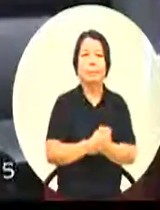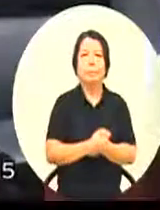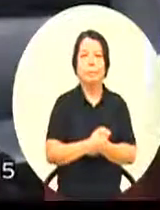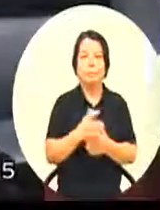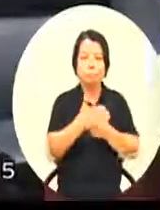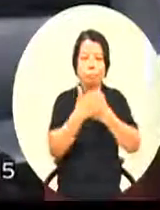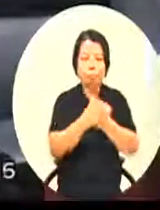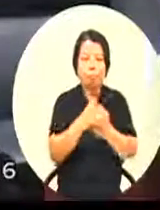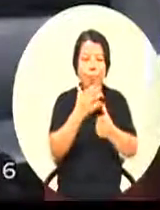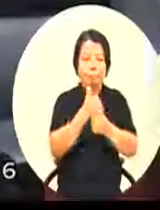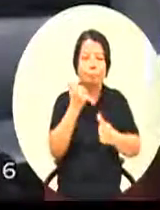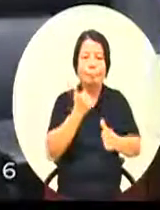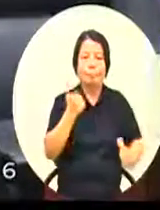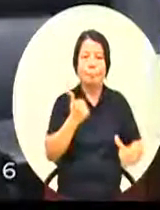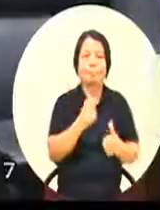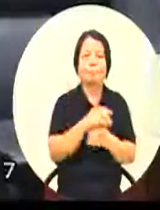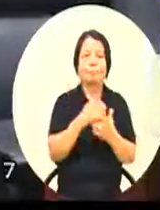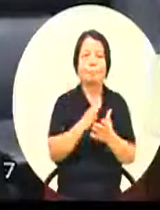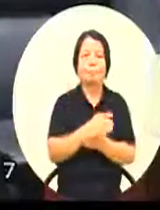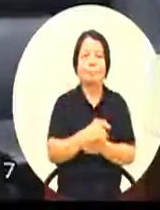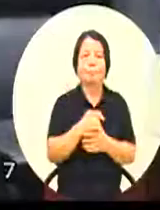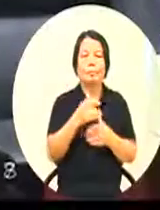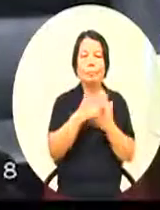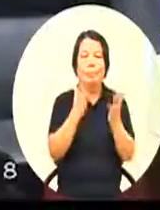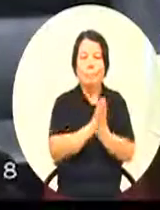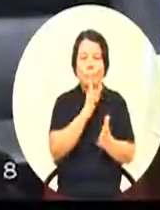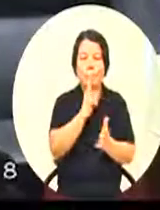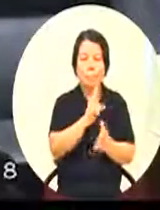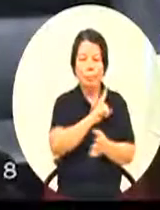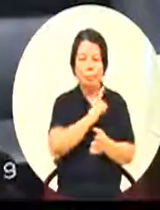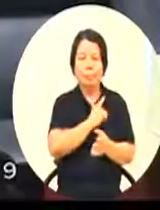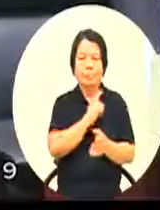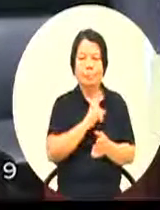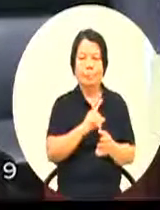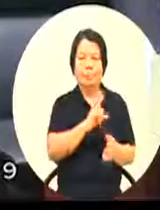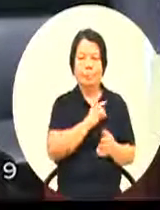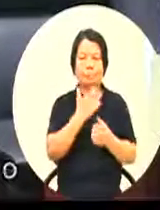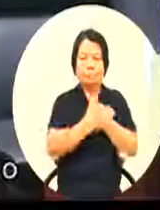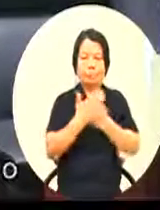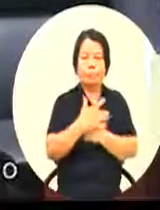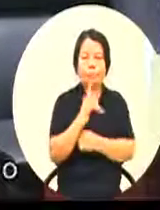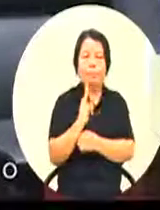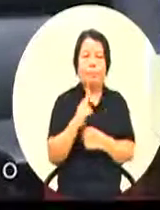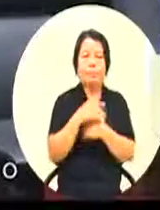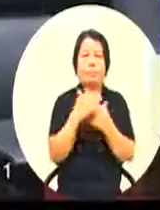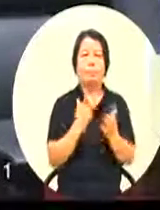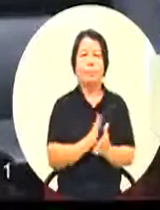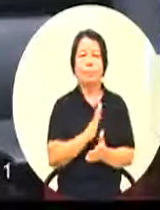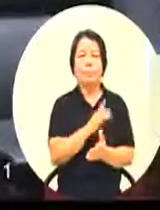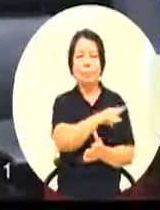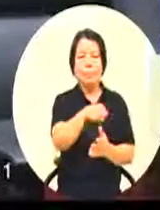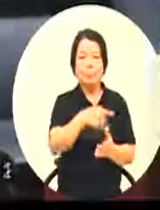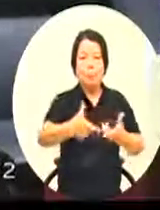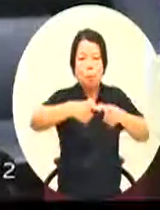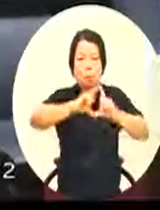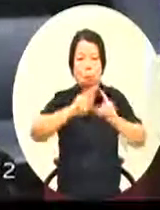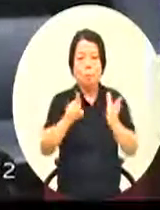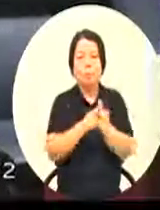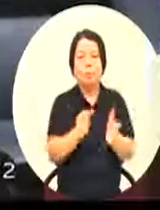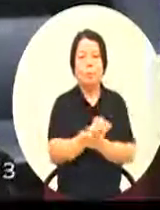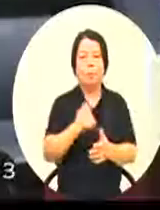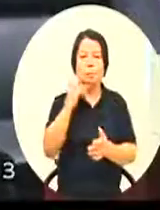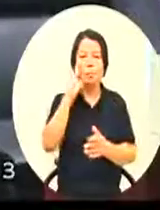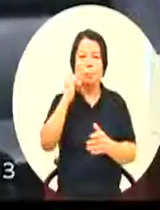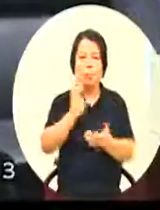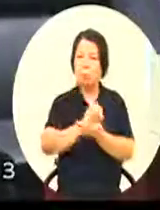代，所以我们才希望说建议说由他们自己来守护他们自己的精神。所以他们回来，他们才会跟家长报